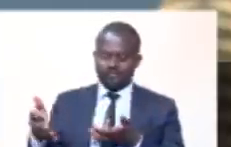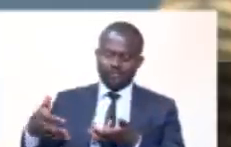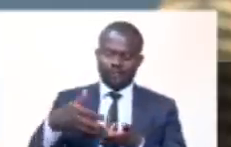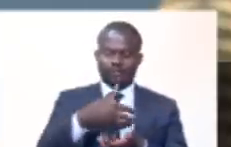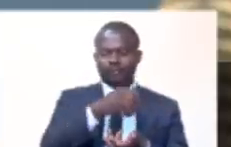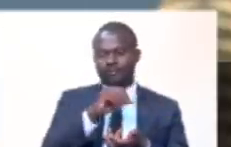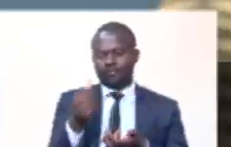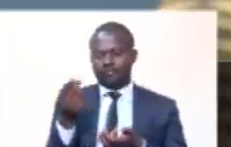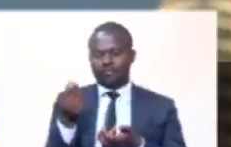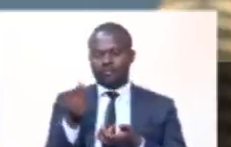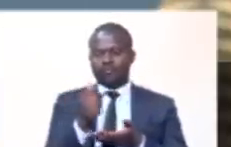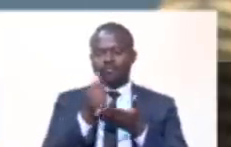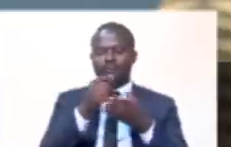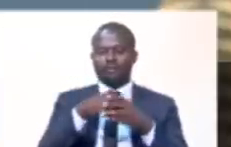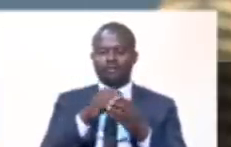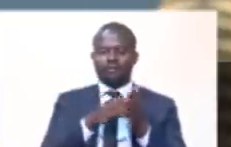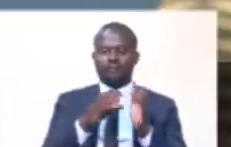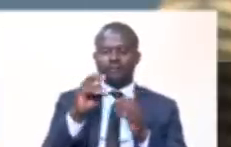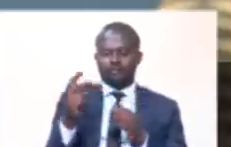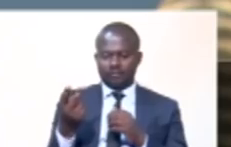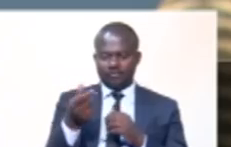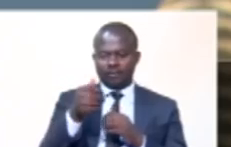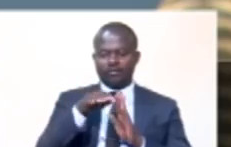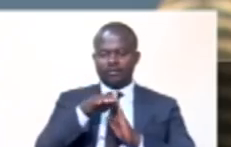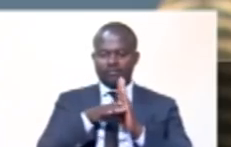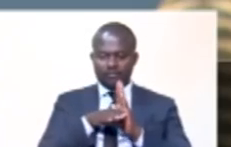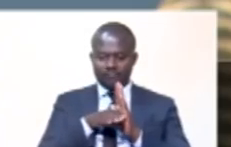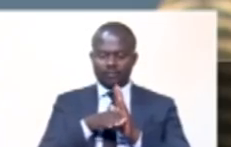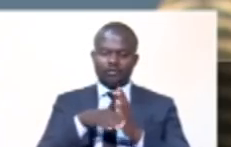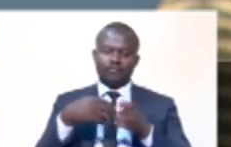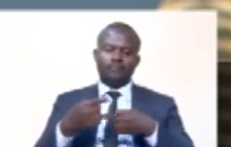azafasha mu gice cya kabiri cy'iyi gahunda,